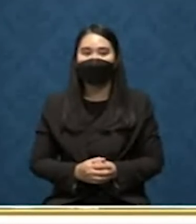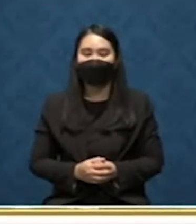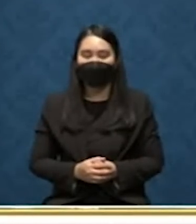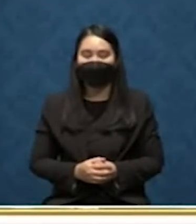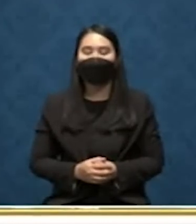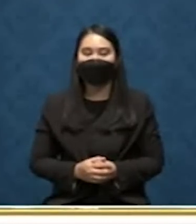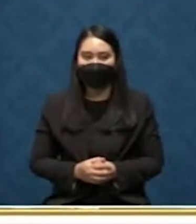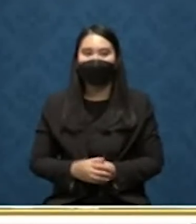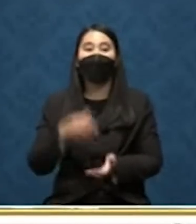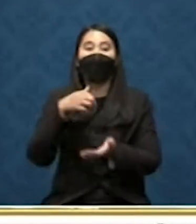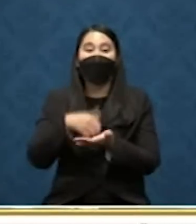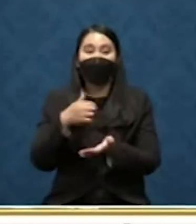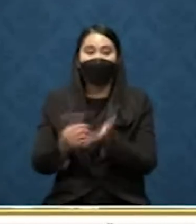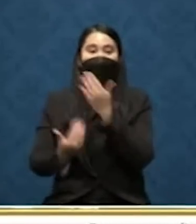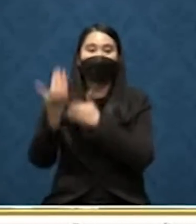โบราณว่า